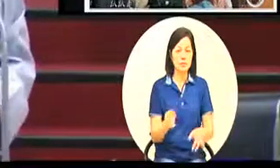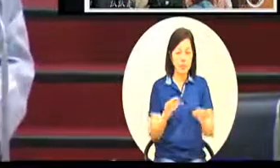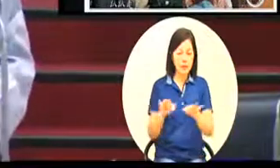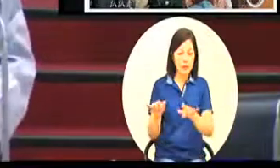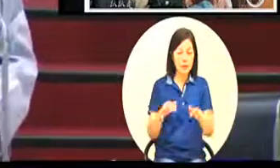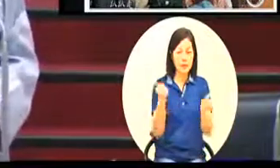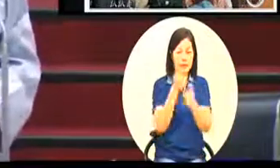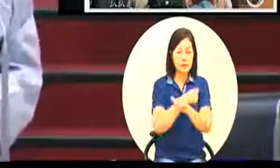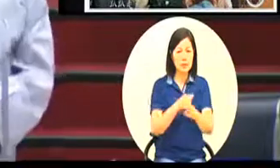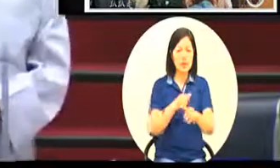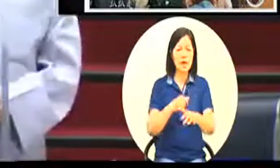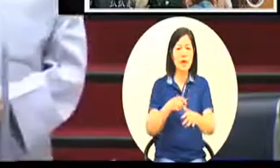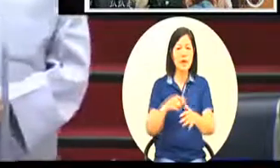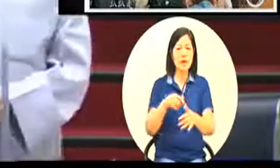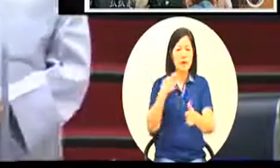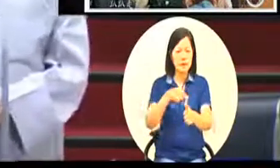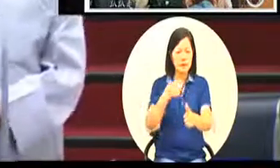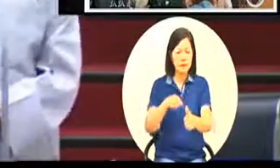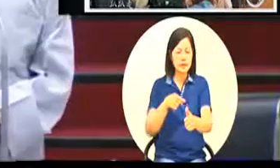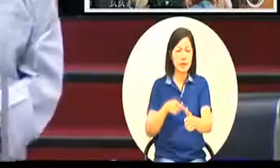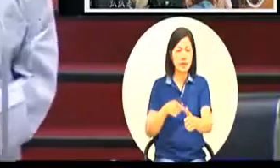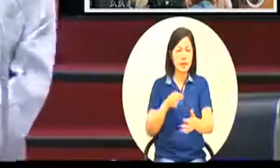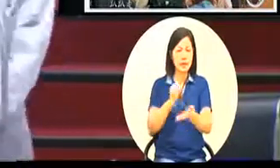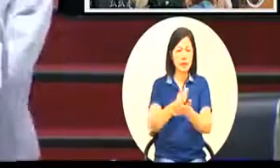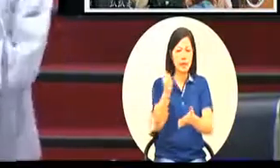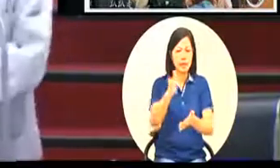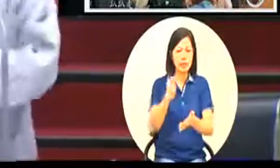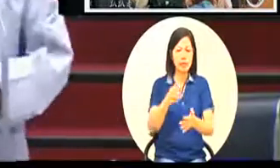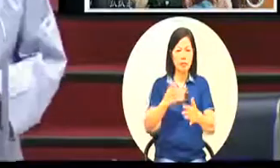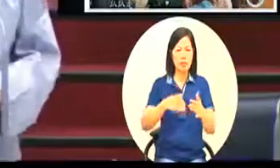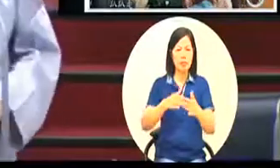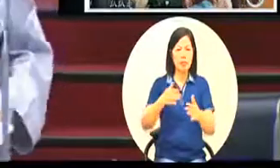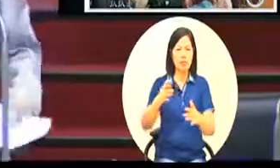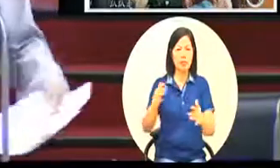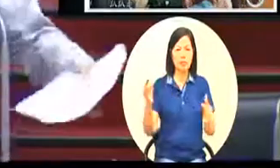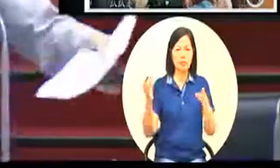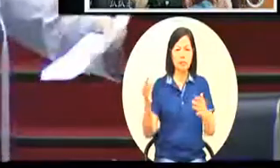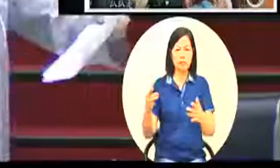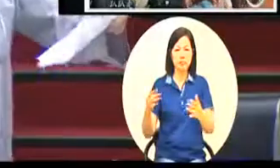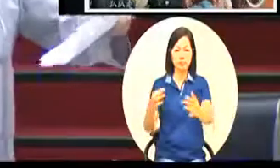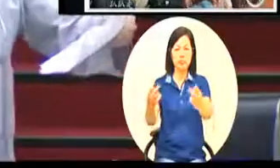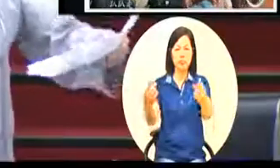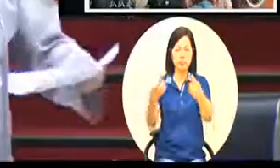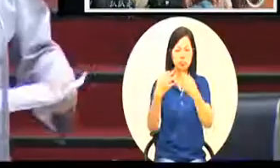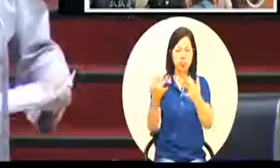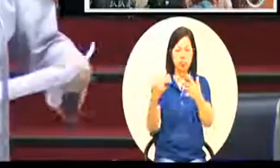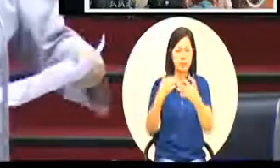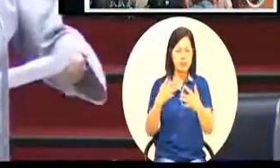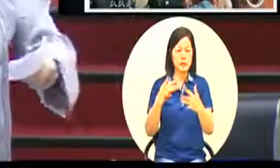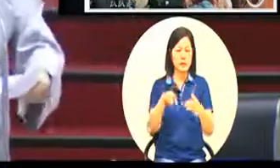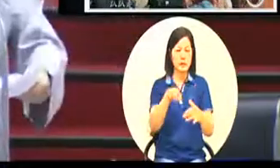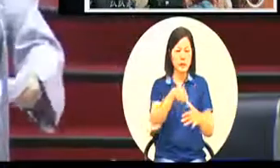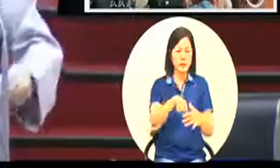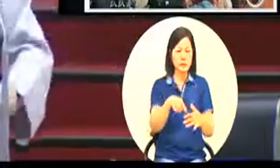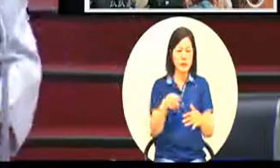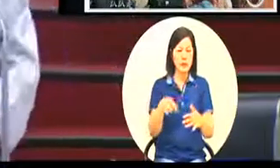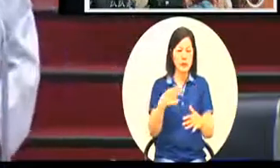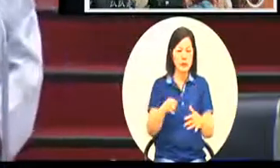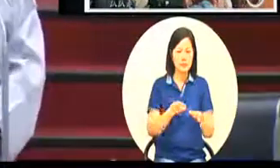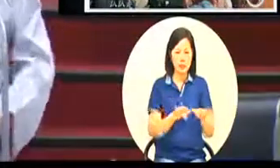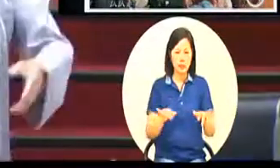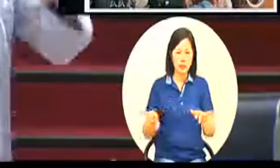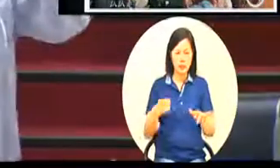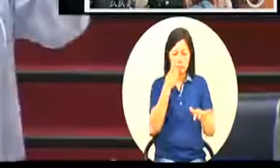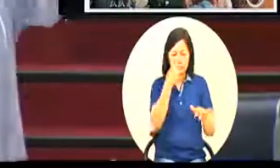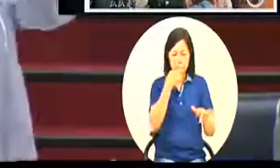啦。安尼记者、校长叫一大堆，当麦现场转播，伊当麦咧耳鼻安怎钢琴、罗勒咪、目屎哪流